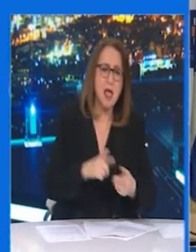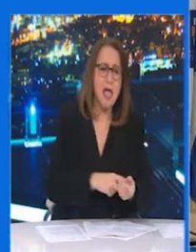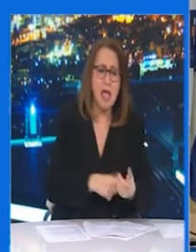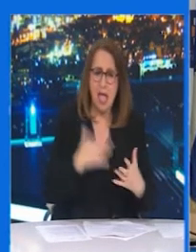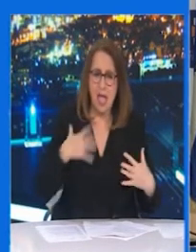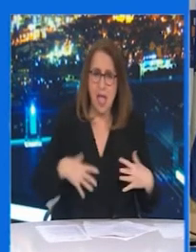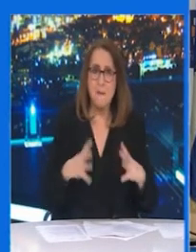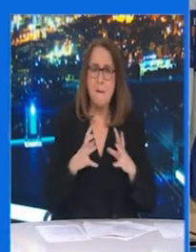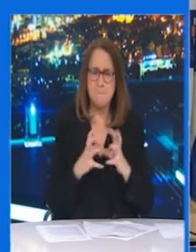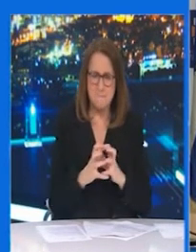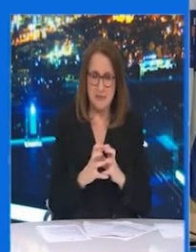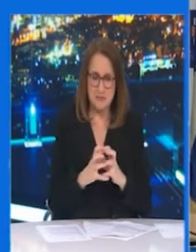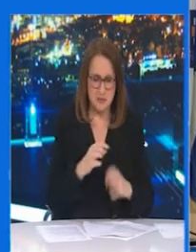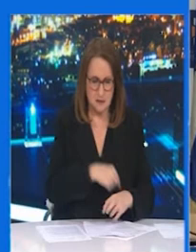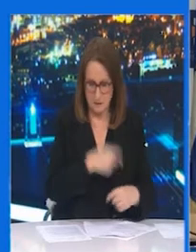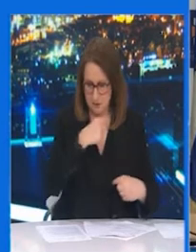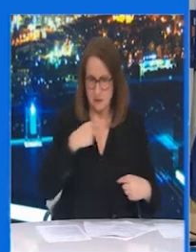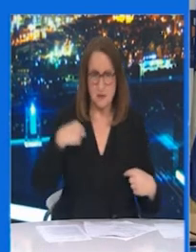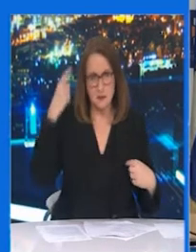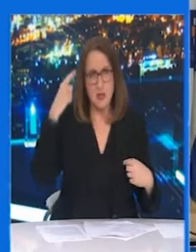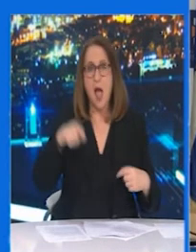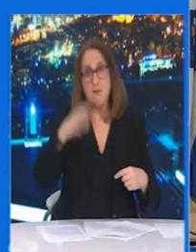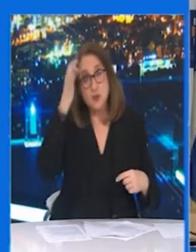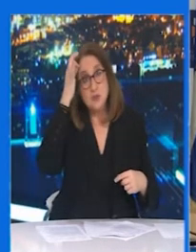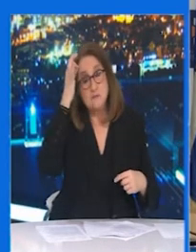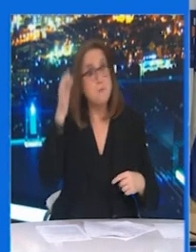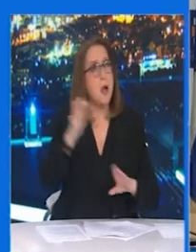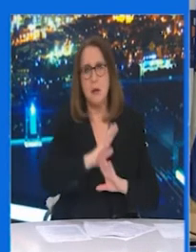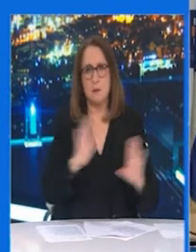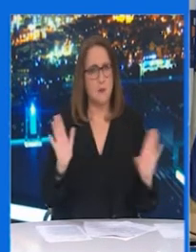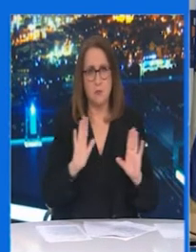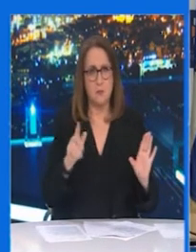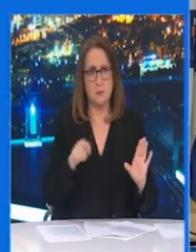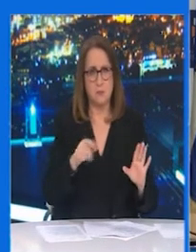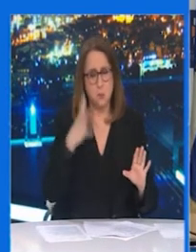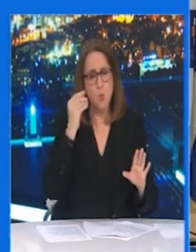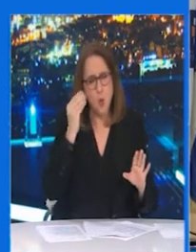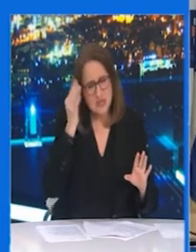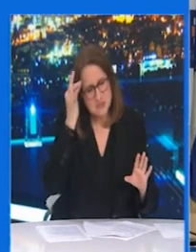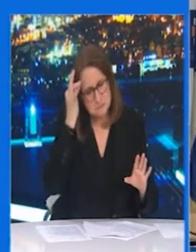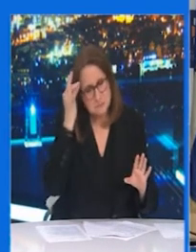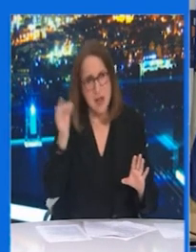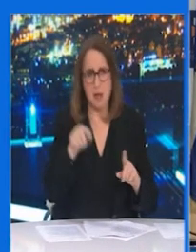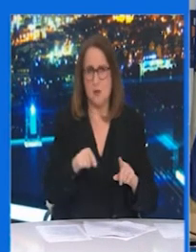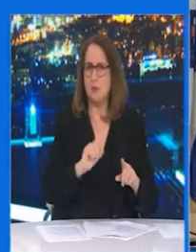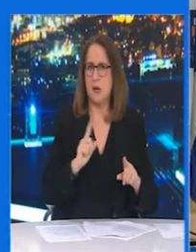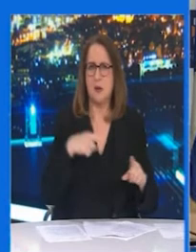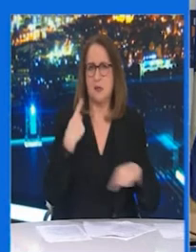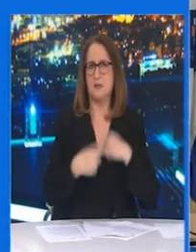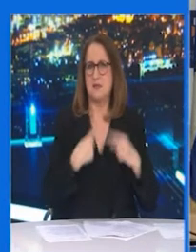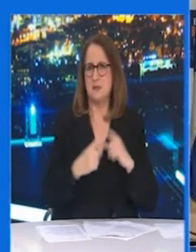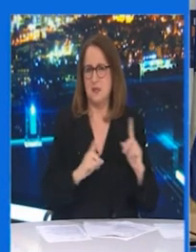τα οποία δεν απαντούν συχνά και η θρομβωτική επεξεργασία αφορά